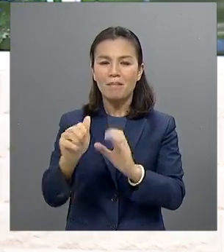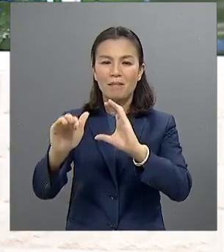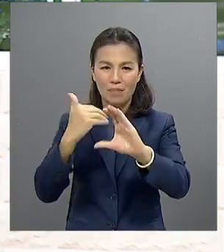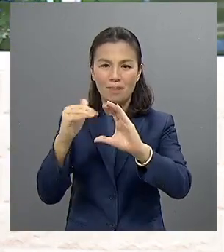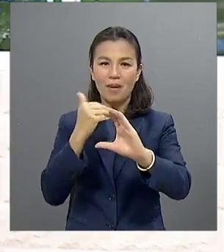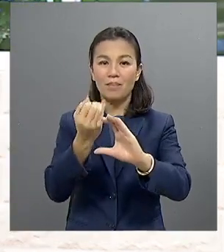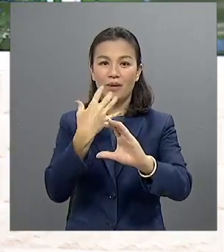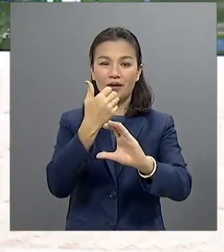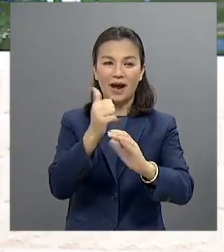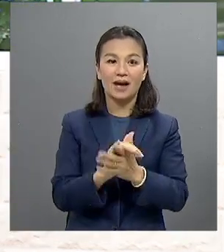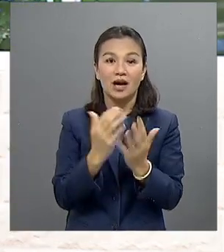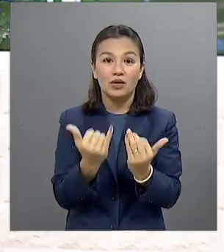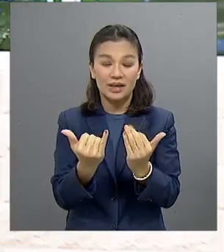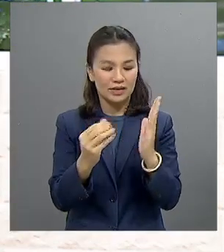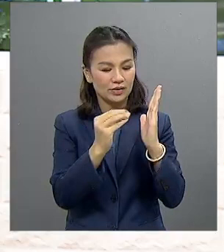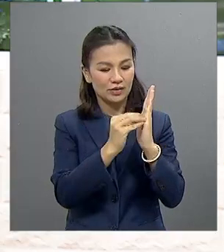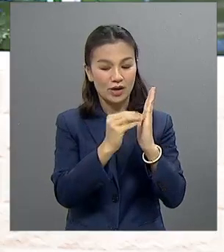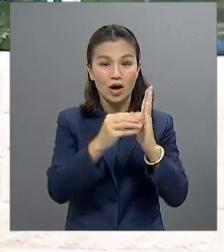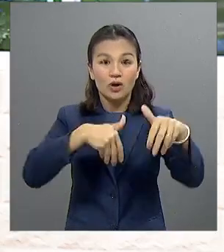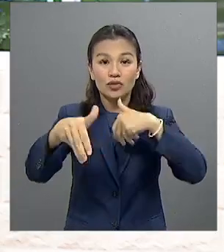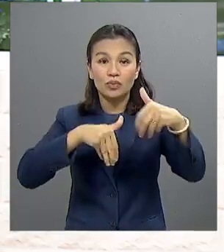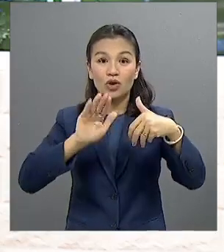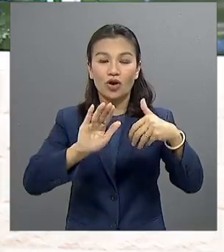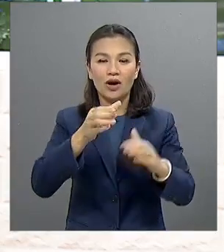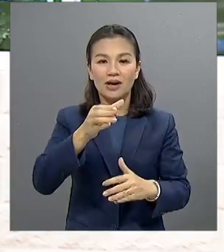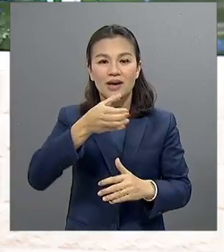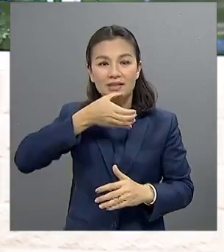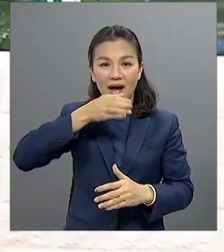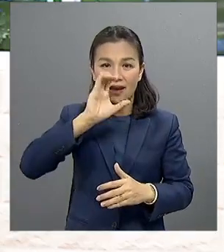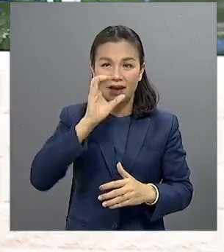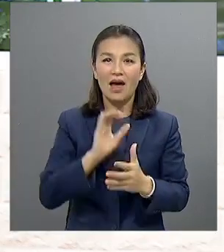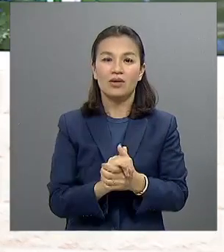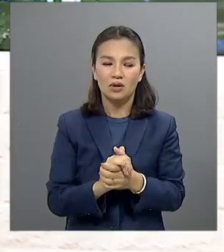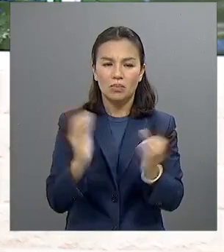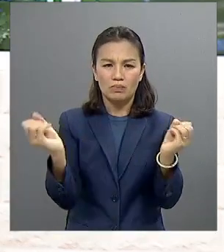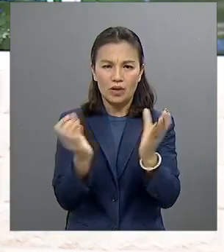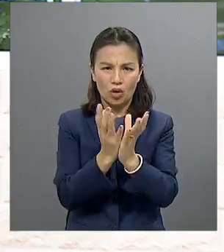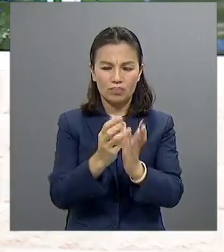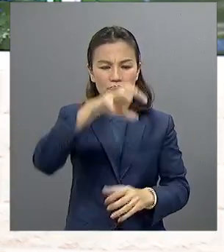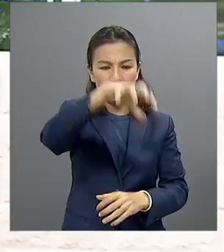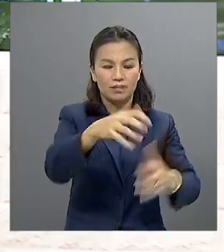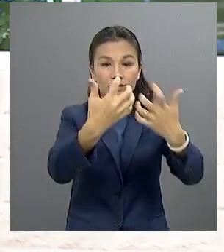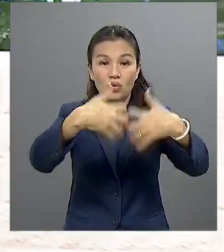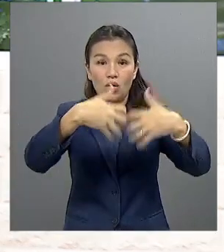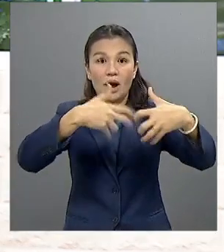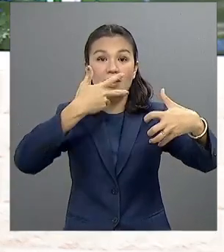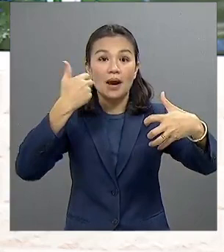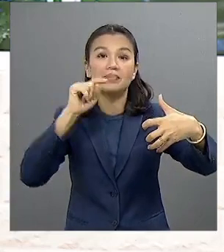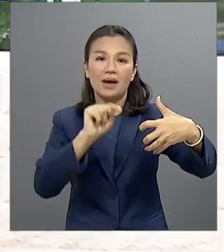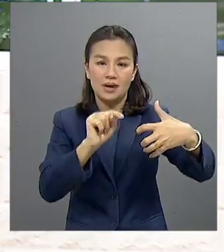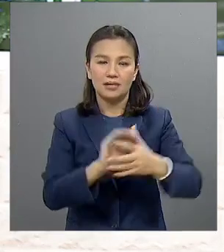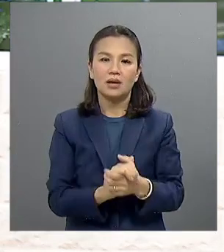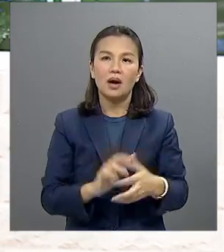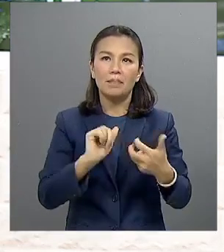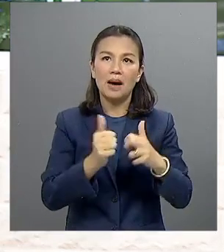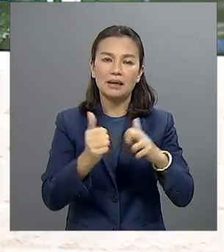สระแก้วนะคะร้องเรียนมาบอกว่าได้รับผลกระทบจากโรงงานน้ำตาลแห่งหนึ่งพอถึงเวลาเปิดหีบอ้อยนี่โอ้โ